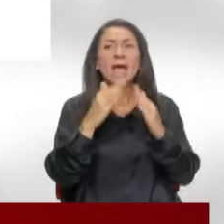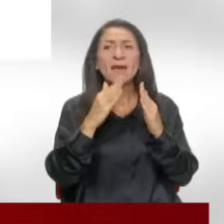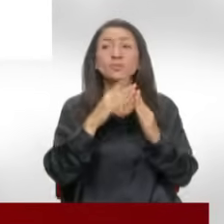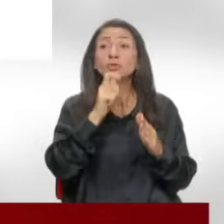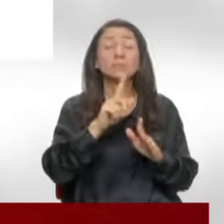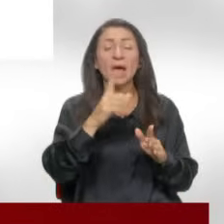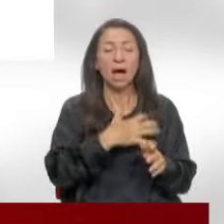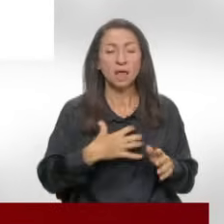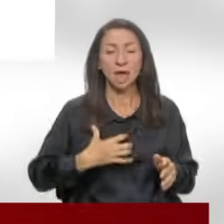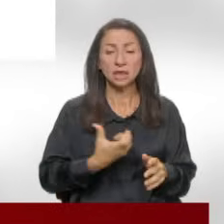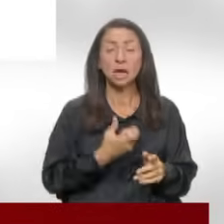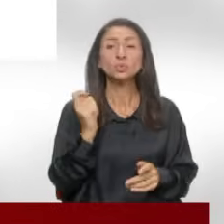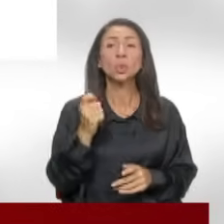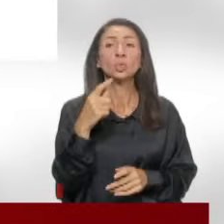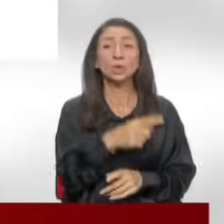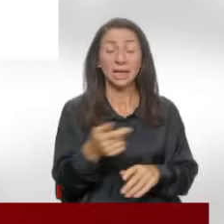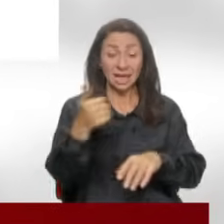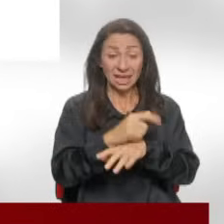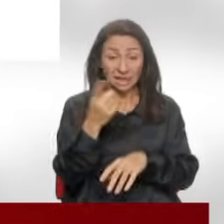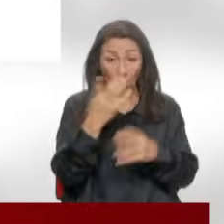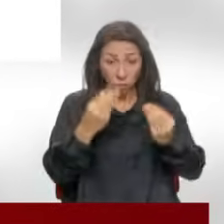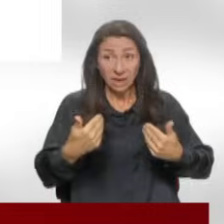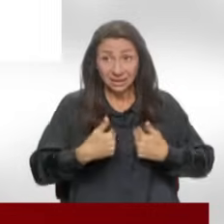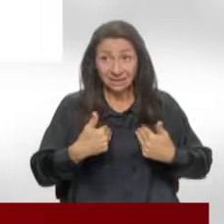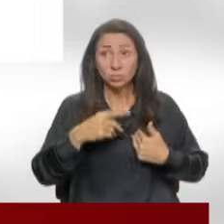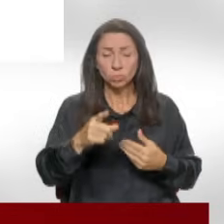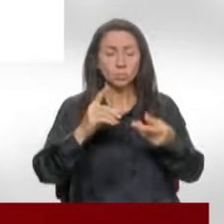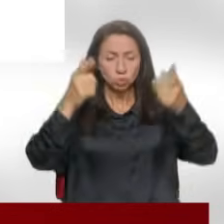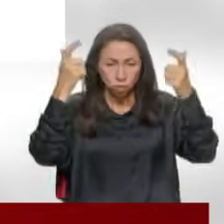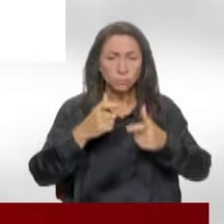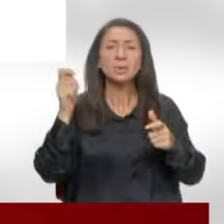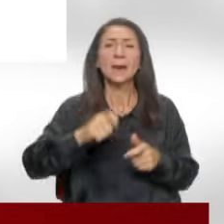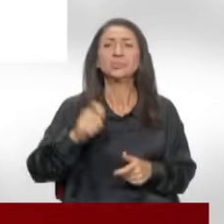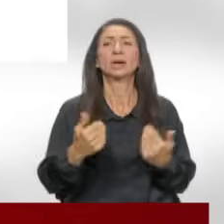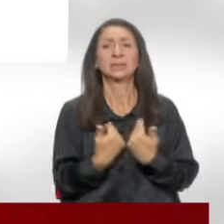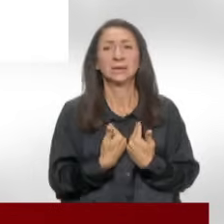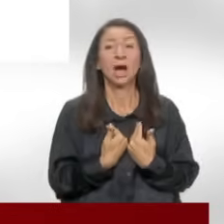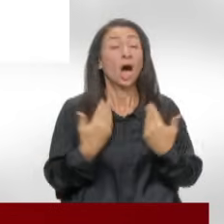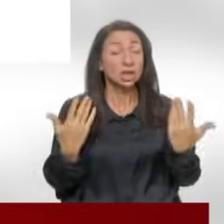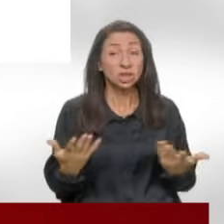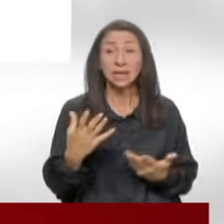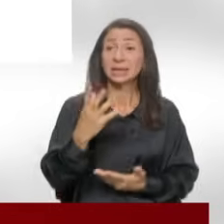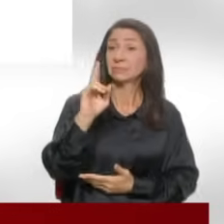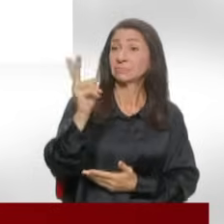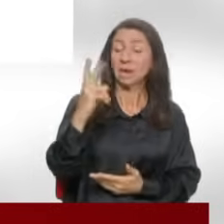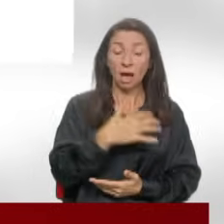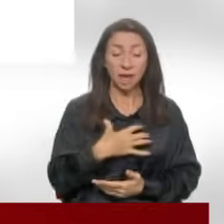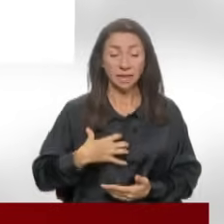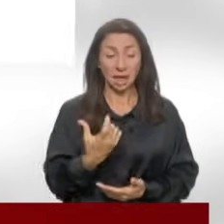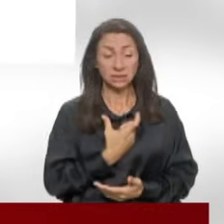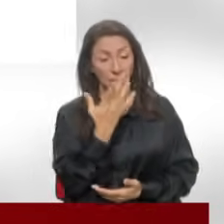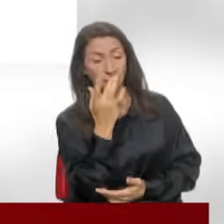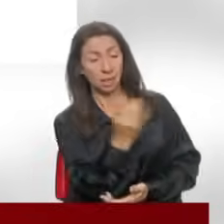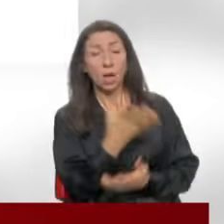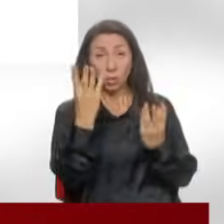vaatten öte anayasal zorunluluktur iktidara gelseydik bu sorumluluğumuzu yerine getirecektik ancak kendisi anayasayı